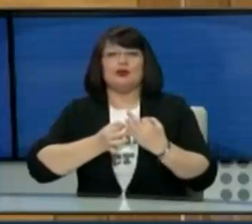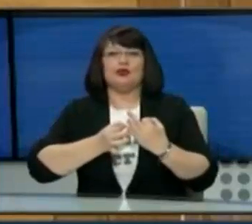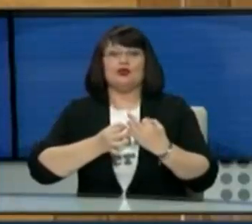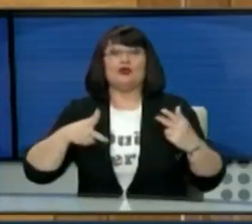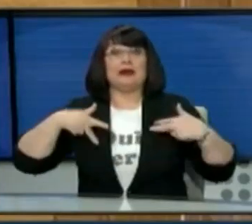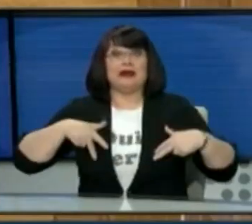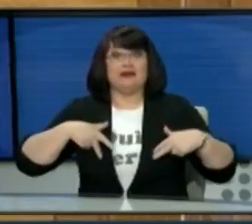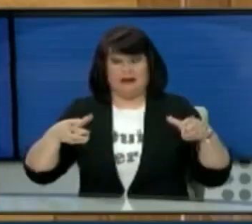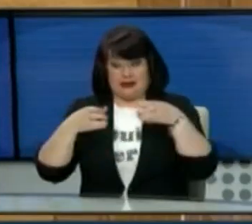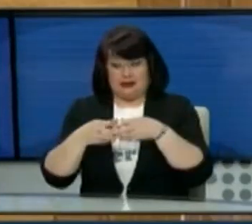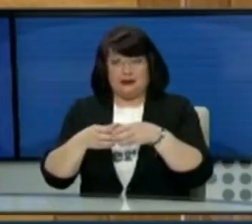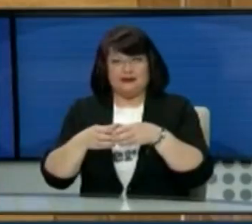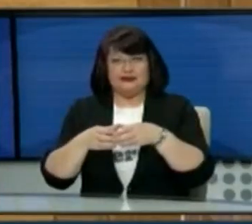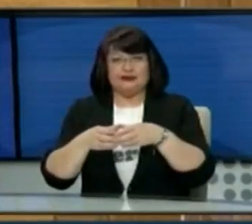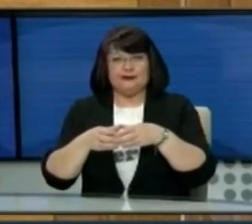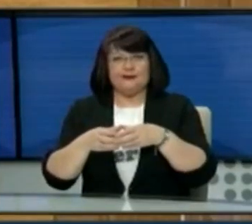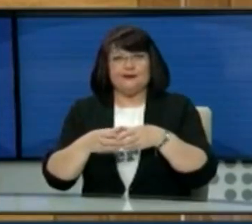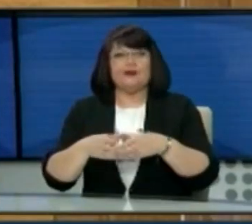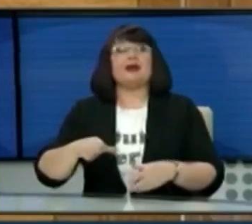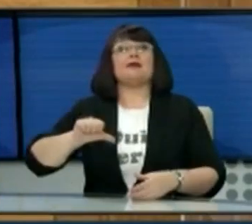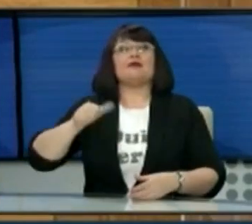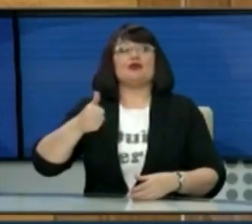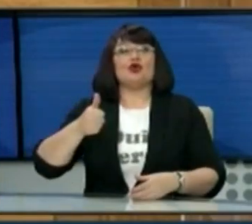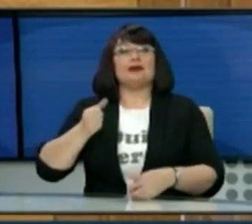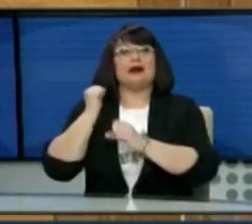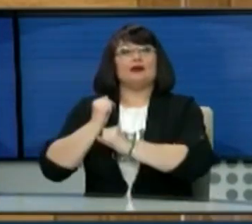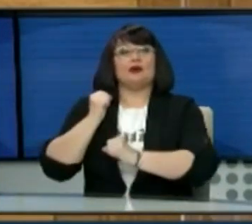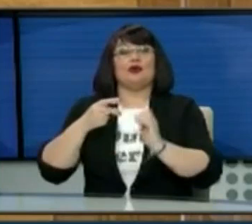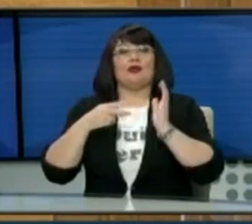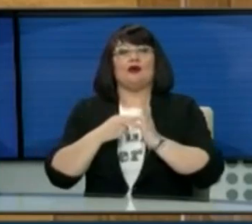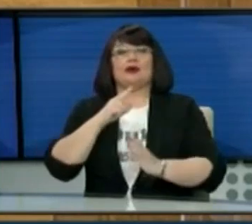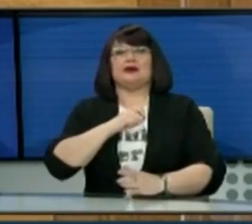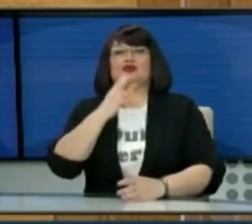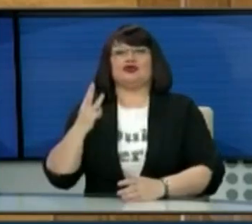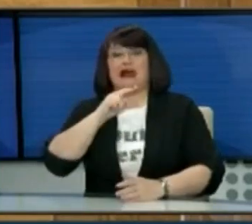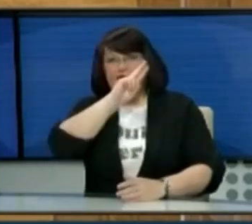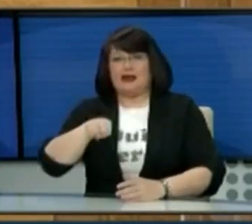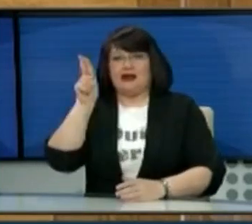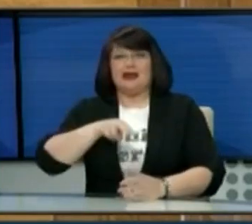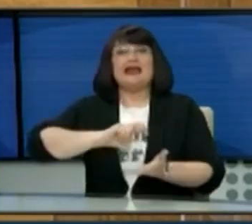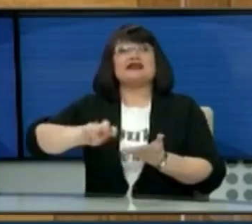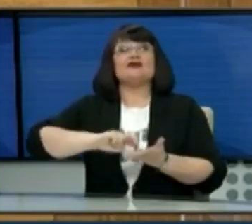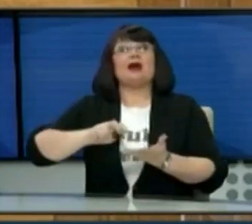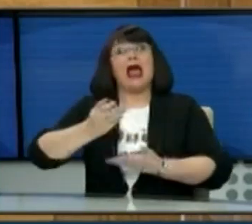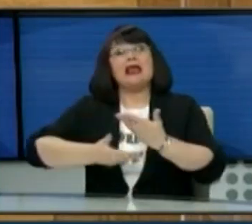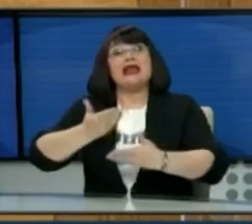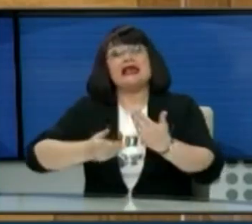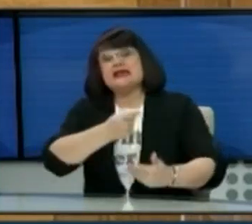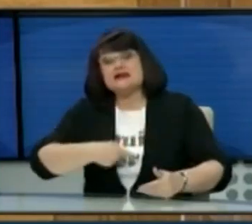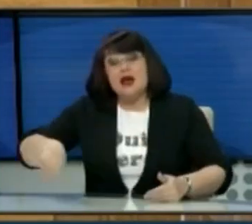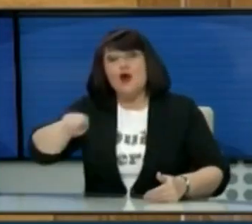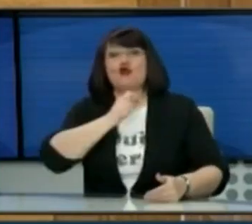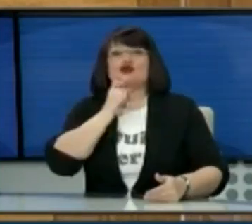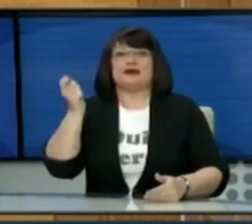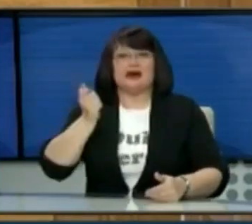αυτή η κυβέρνηση την 1η του 2023 θα καταργήσει την εισφορά αλληλεγγύης για όλους,